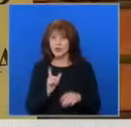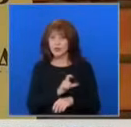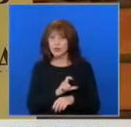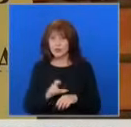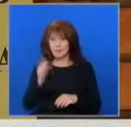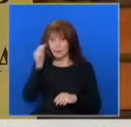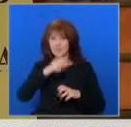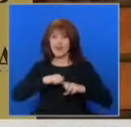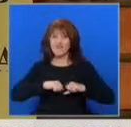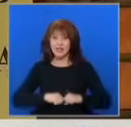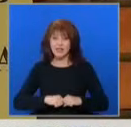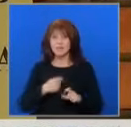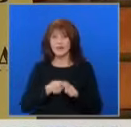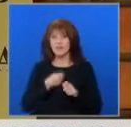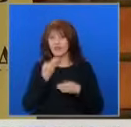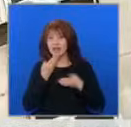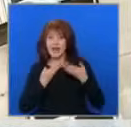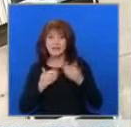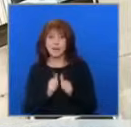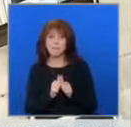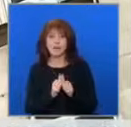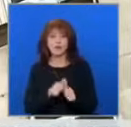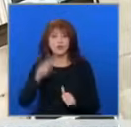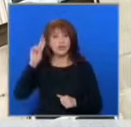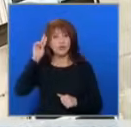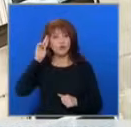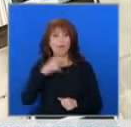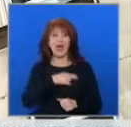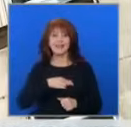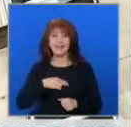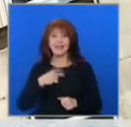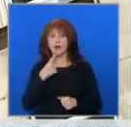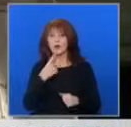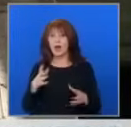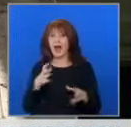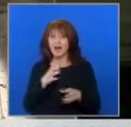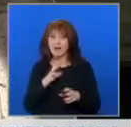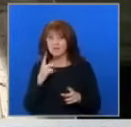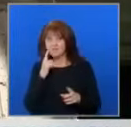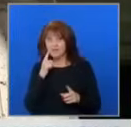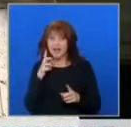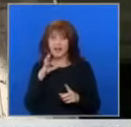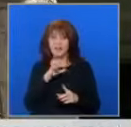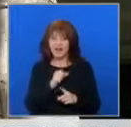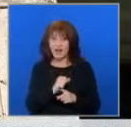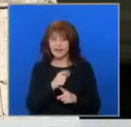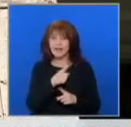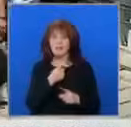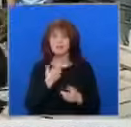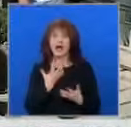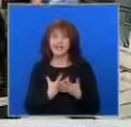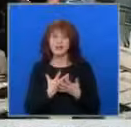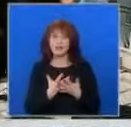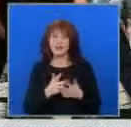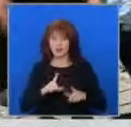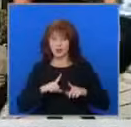седмицата българските власти водят разговори с партньорските служби в Дания, където е бил засечен за подозреният Бизюрев. Той е бил арестуван тази сутрин